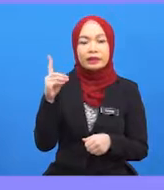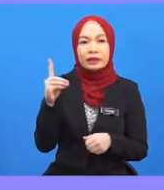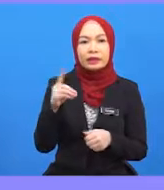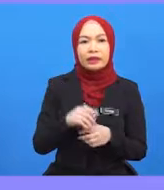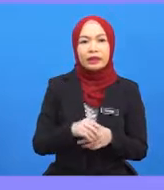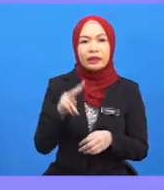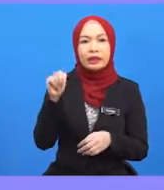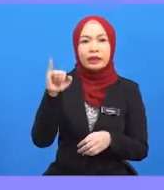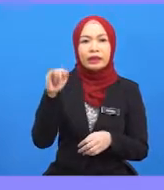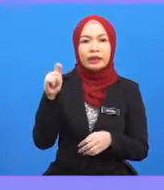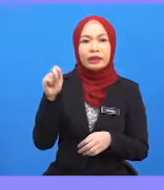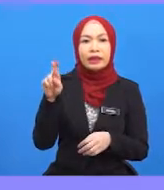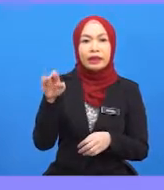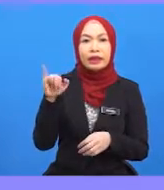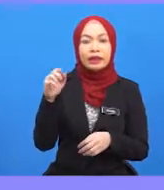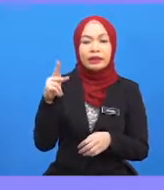itu.